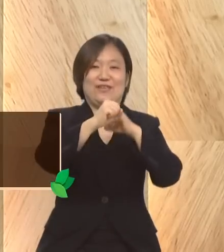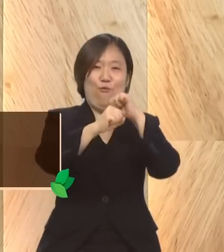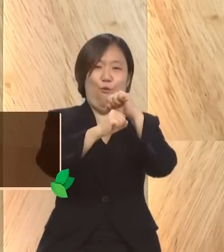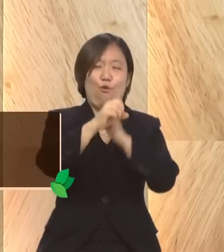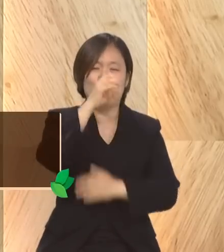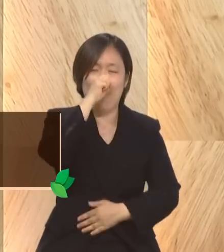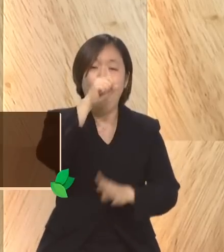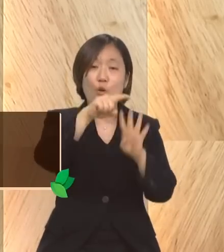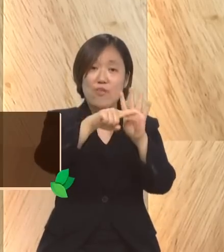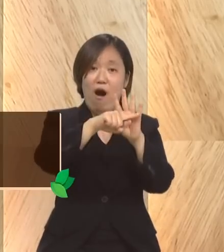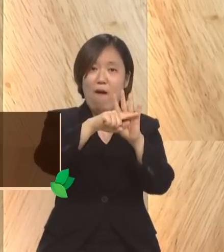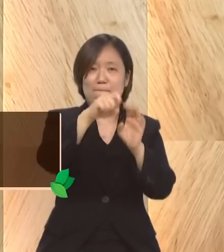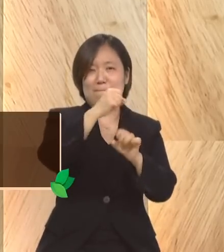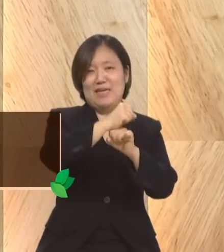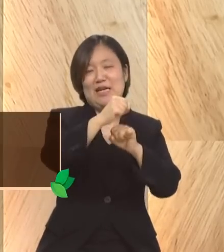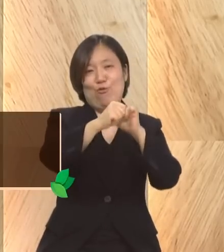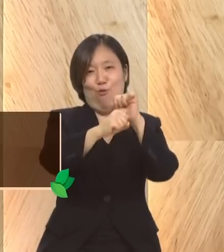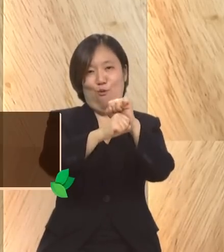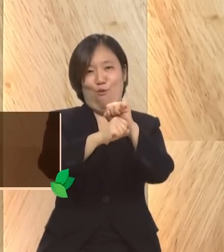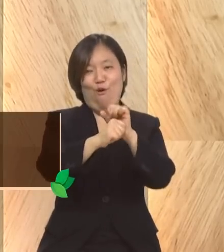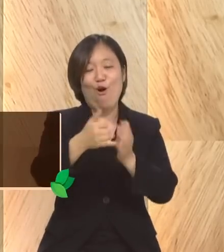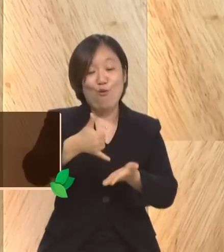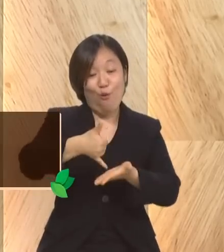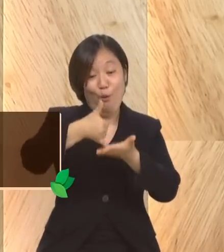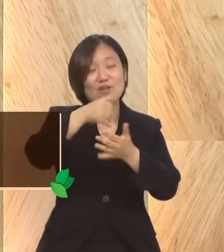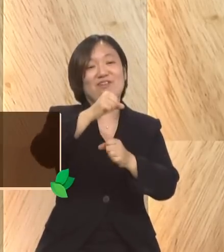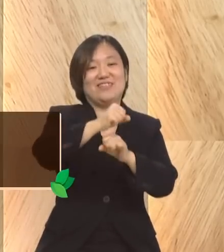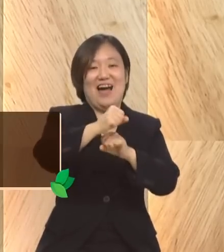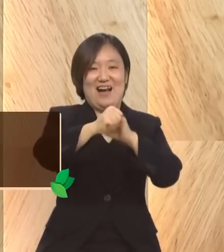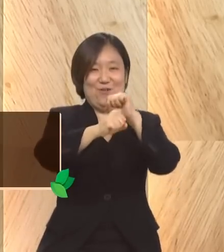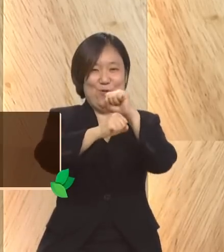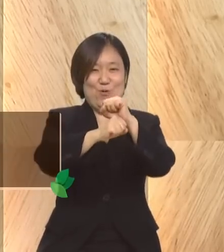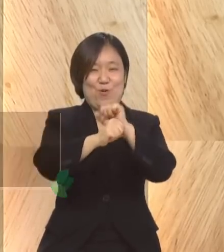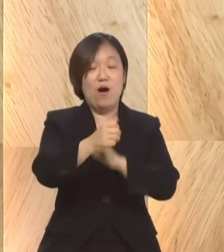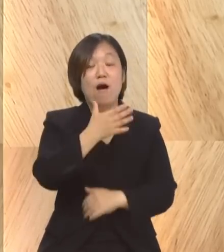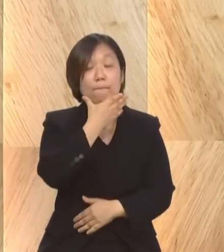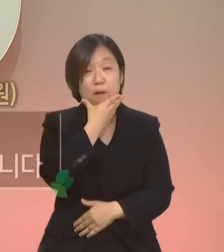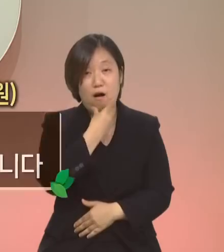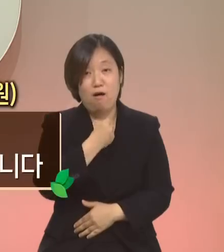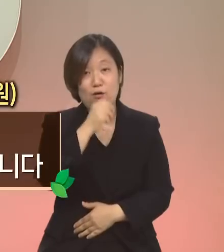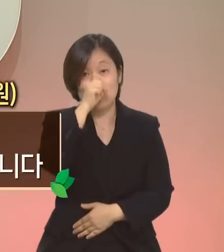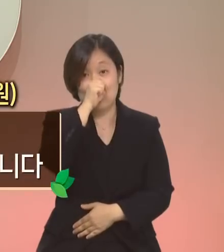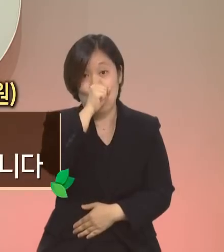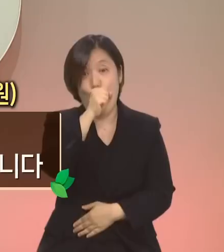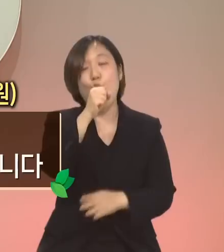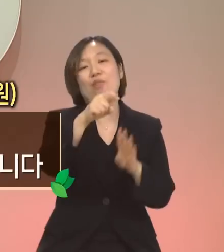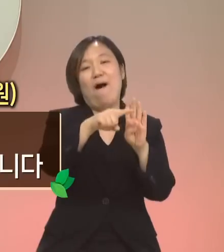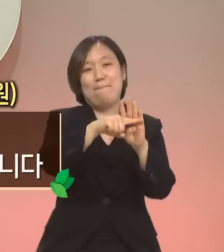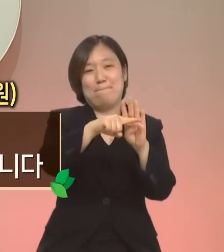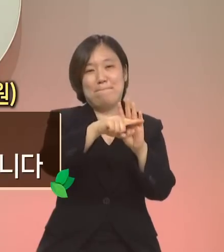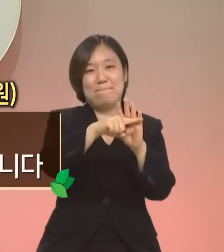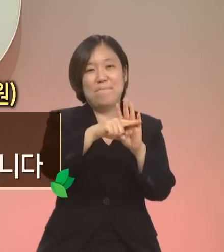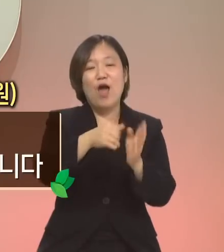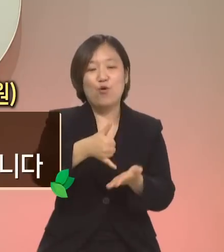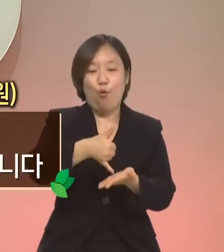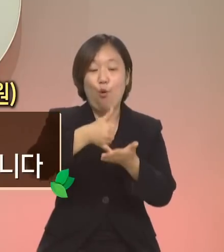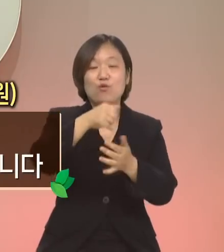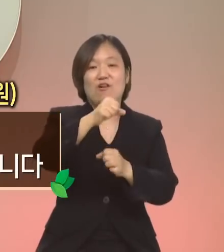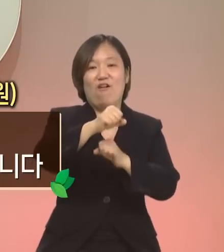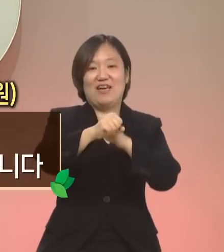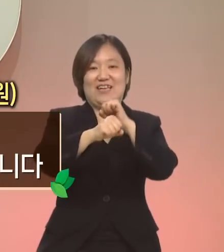선업을 지으십시오 공덕을 쌓으십시오 복과 선업과 공덕의 힘이